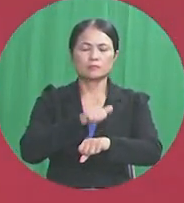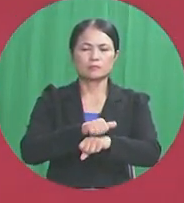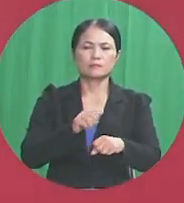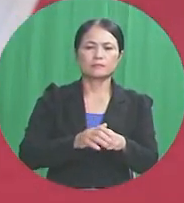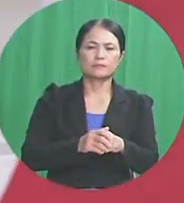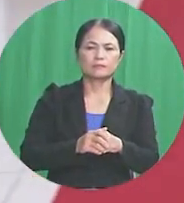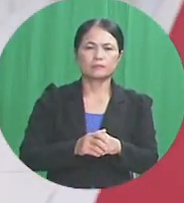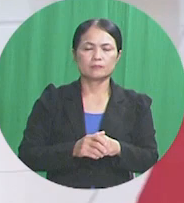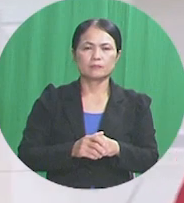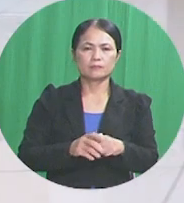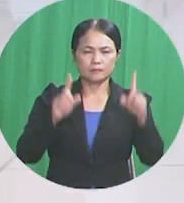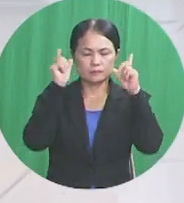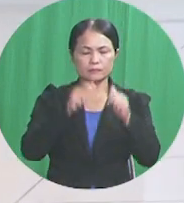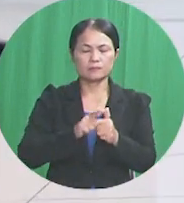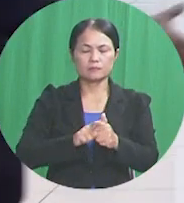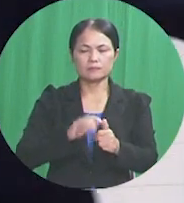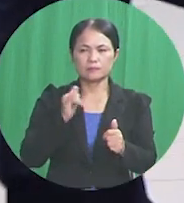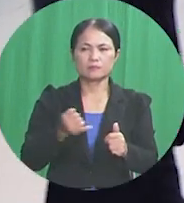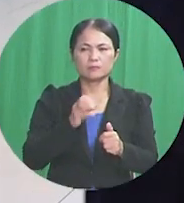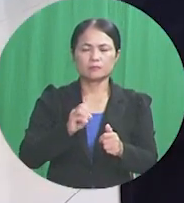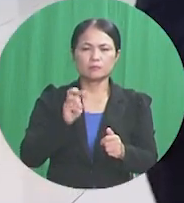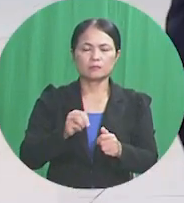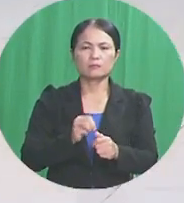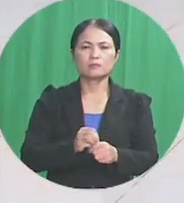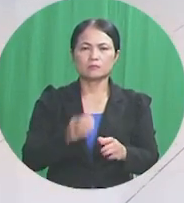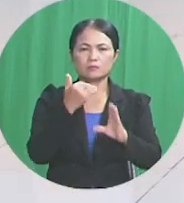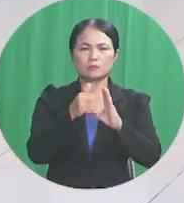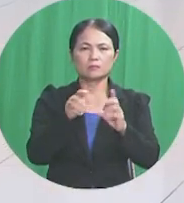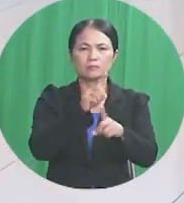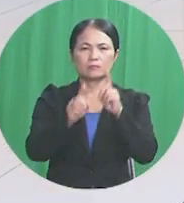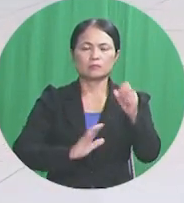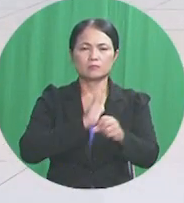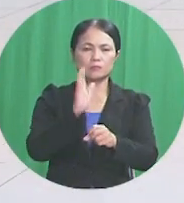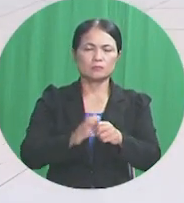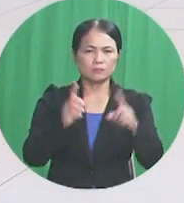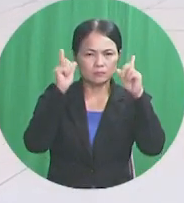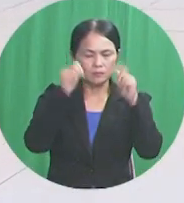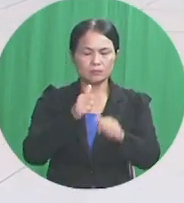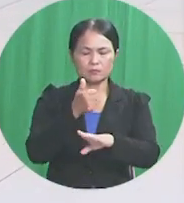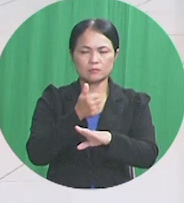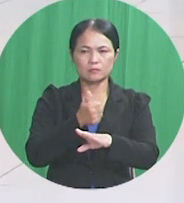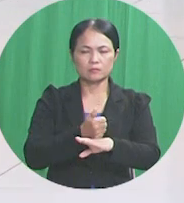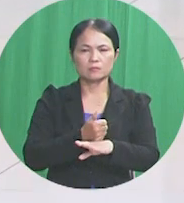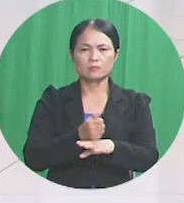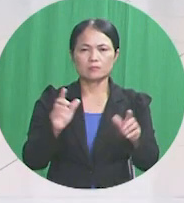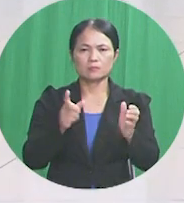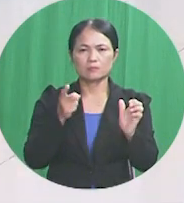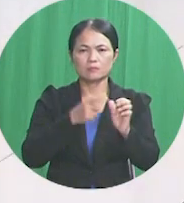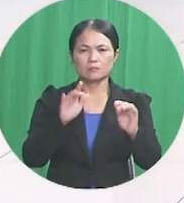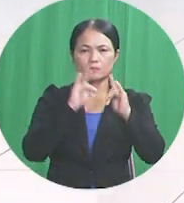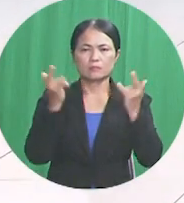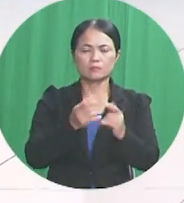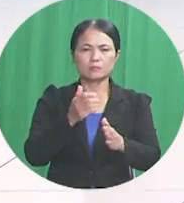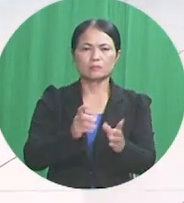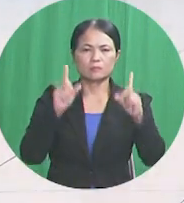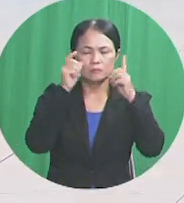ងារឯកឧត្តមលេហៃជុងបាននាំនៅការផ្ដាំផ្ញើសួរសុខទុក្ខពីឯកឧត្តមអគ្គលេខាធិការបកឯកឧត្តមប្រ